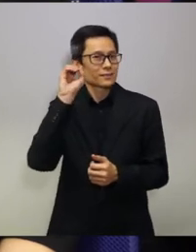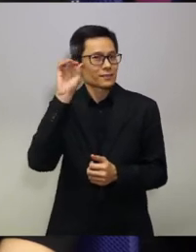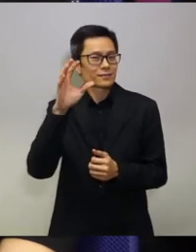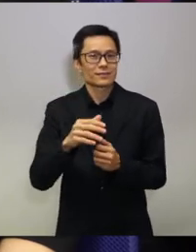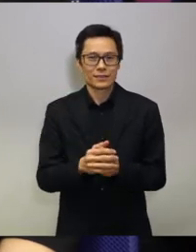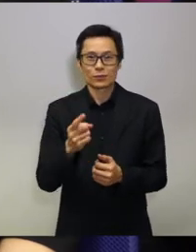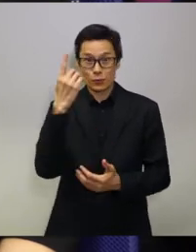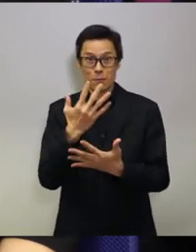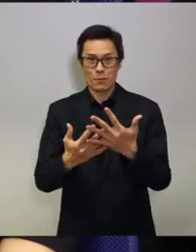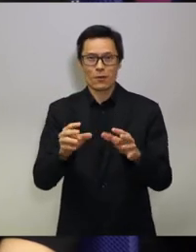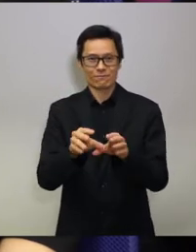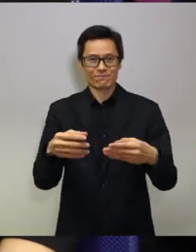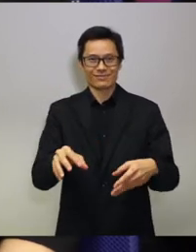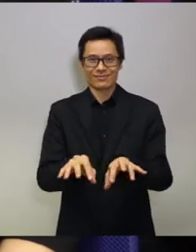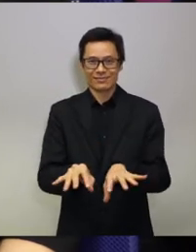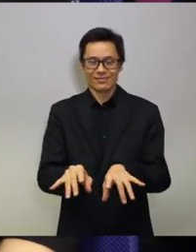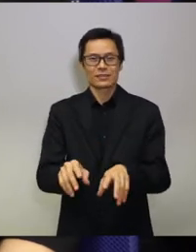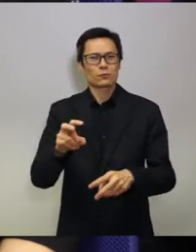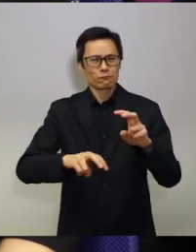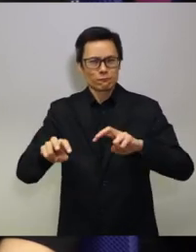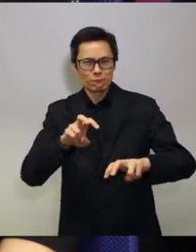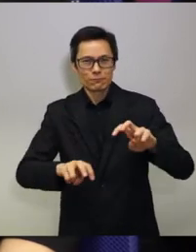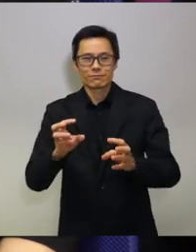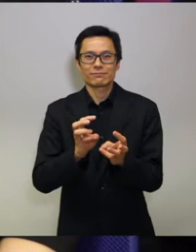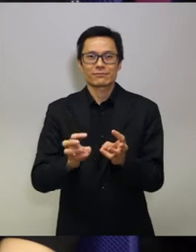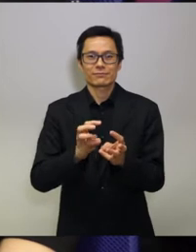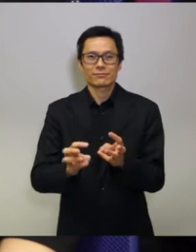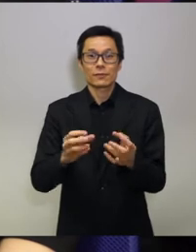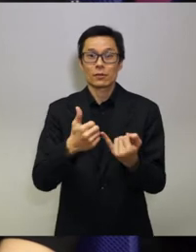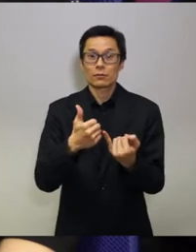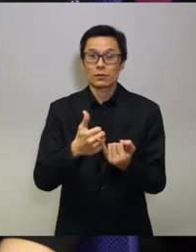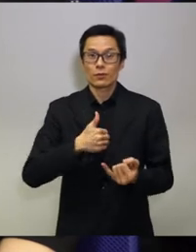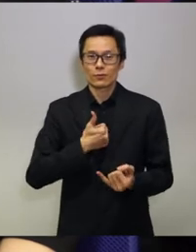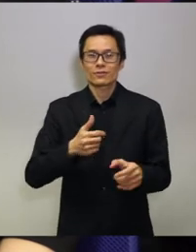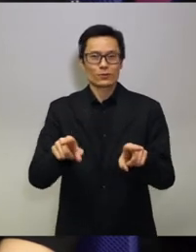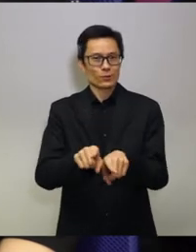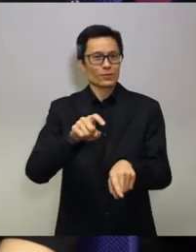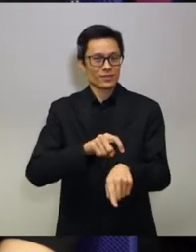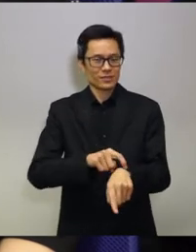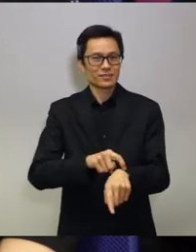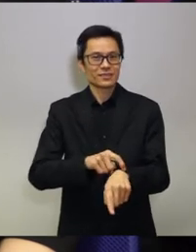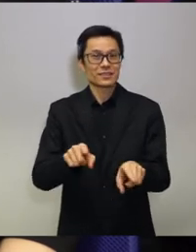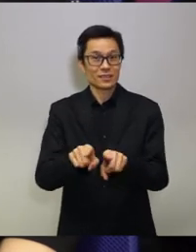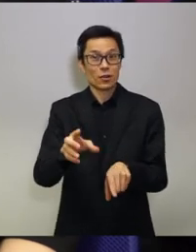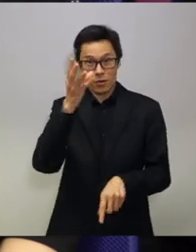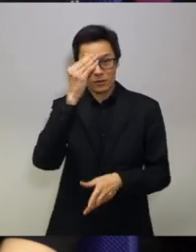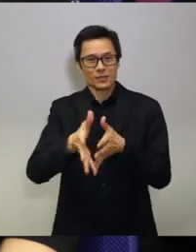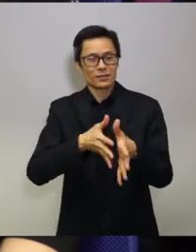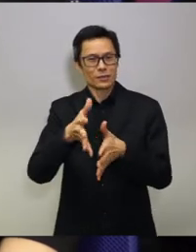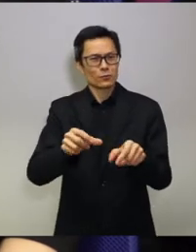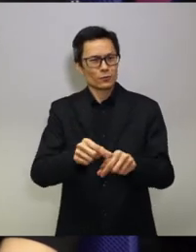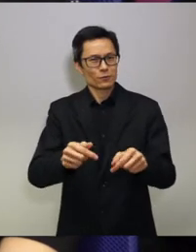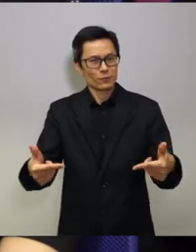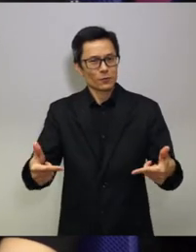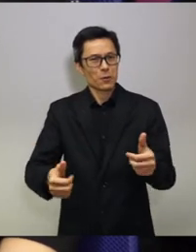議佢咧可以上翻我哋啟龍手語視像字典裡面去翻查，以至咧學生或者老師咧同一時間都可以咧一齊學習到